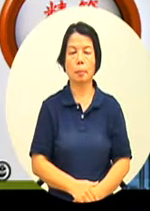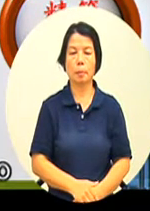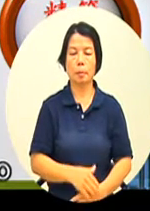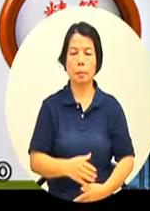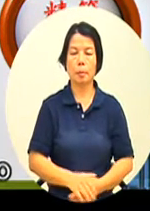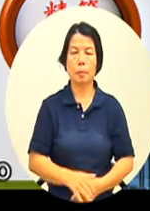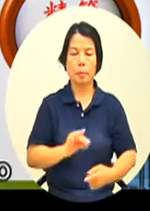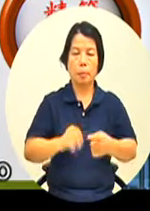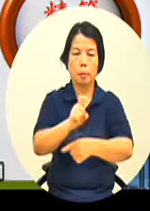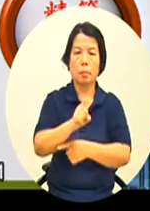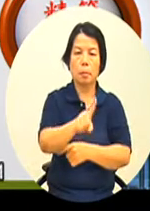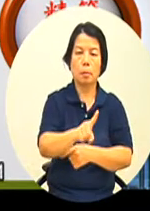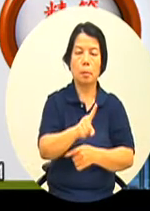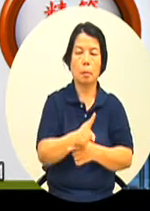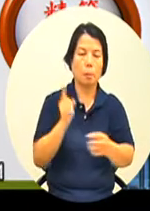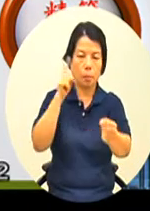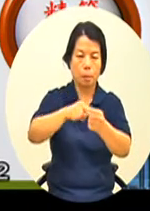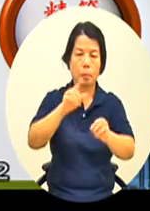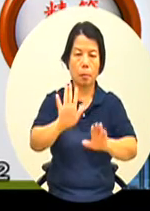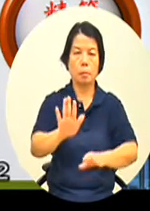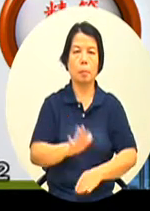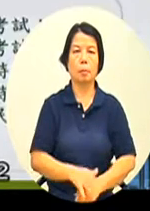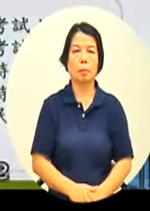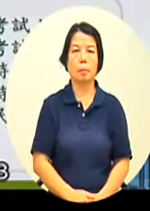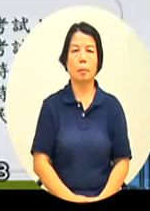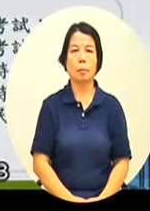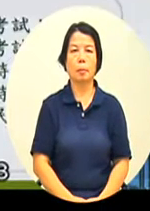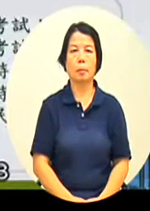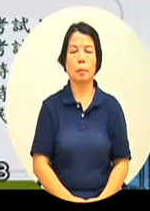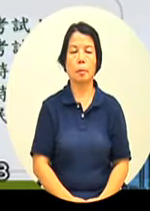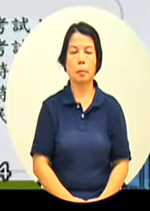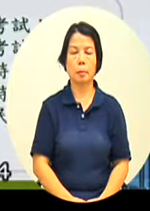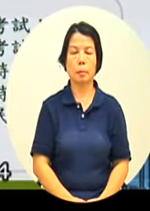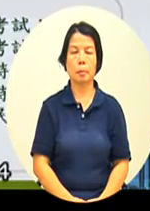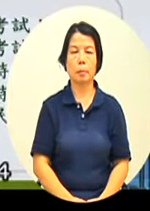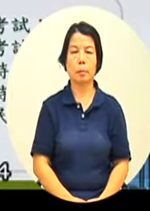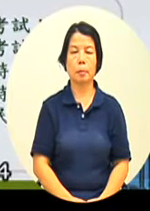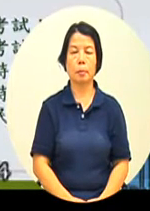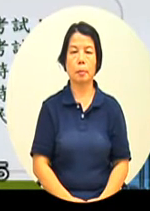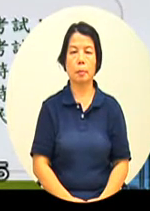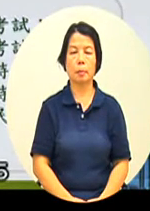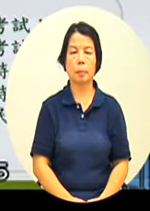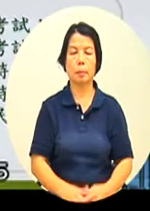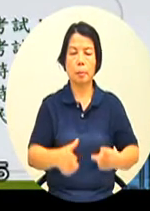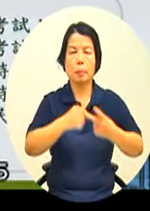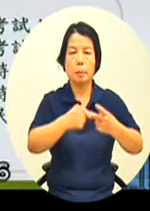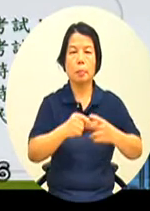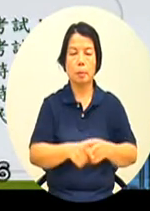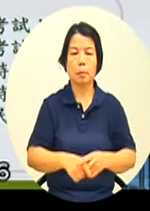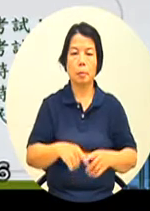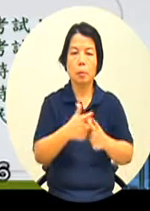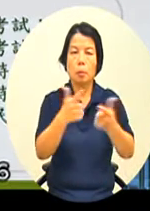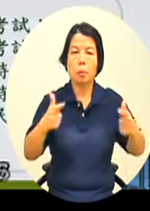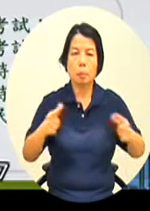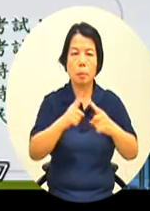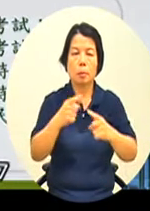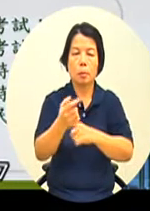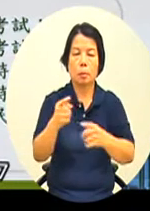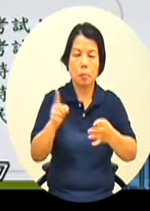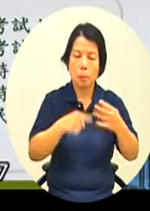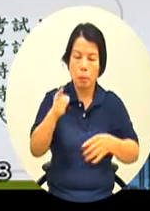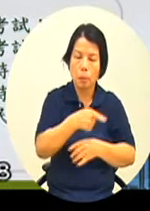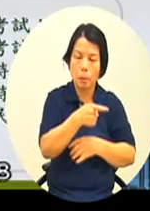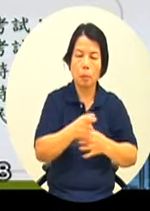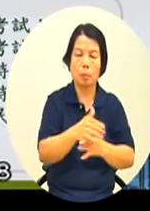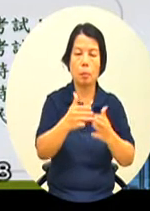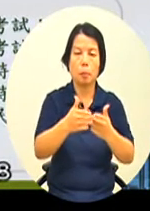11%的目标。那在第二大项部分，多元人力并进活化组织人力部